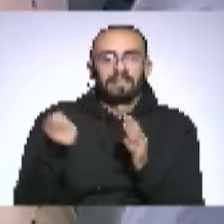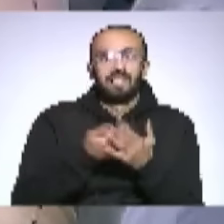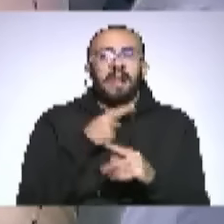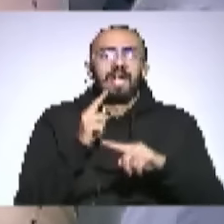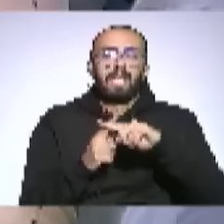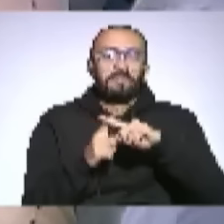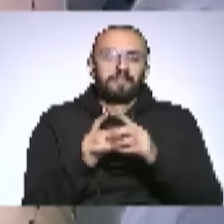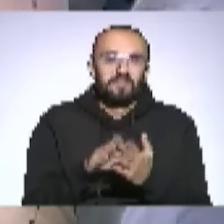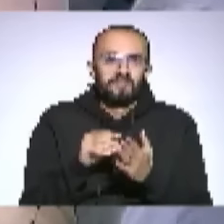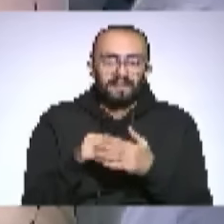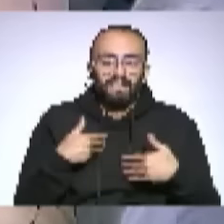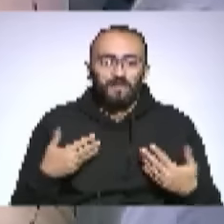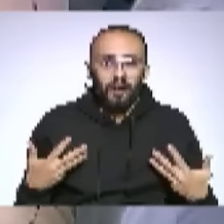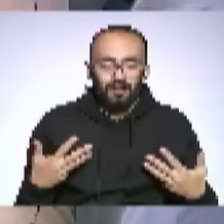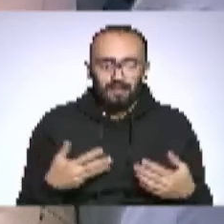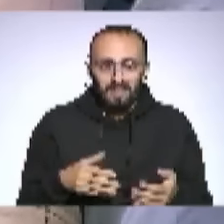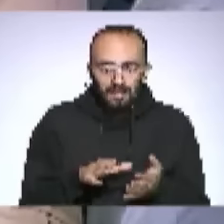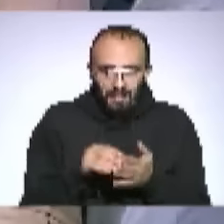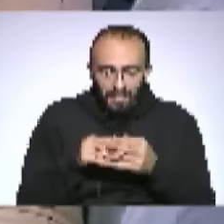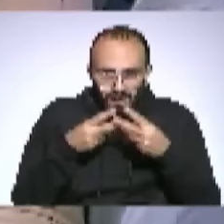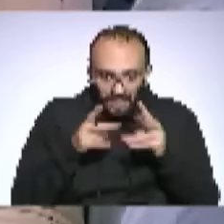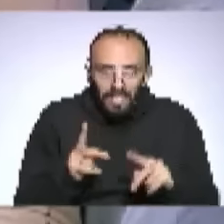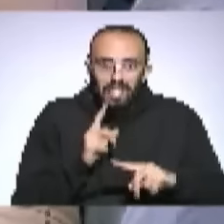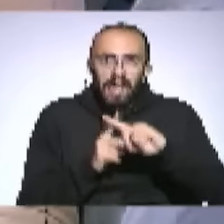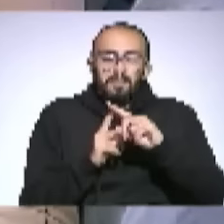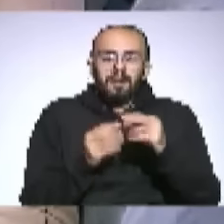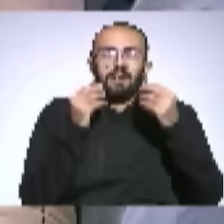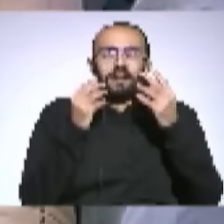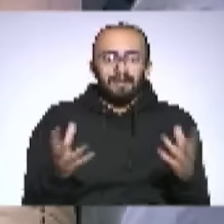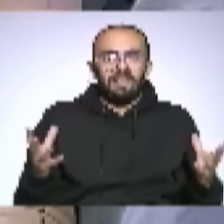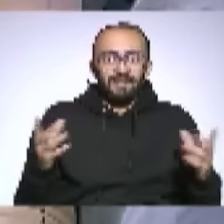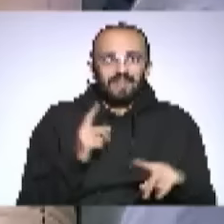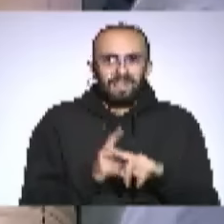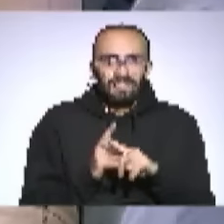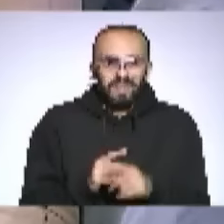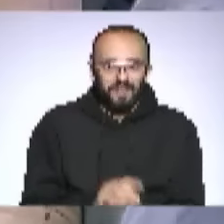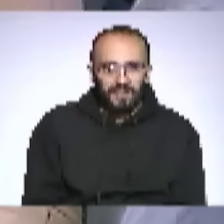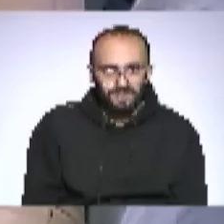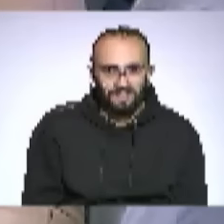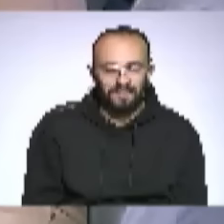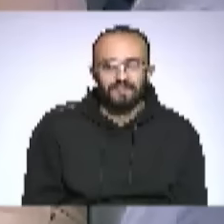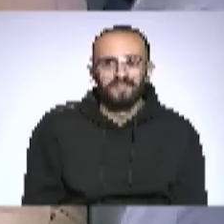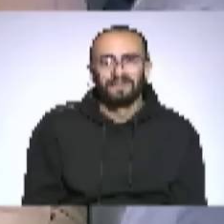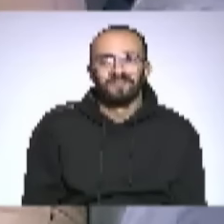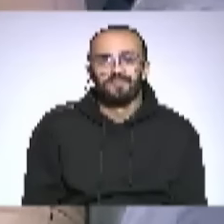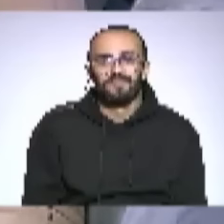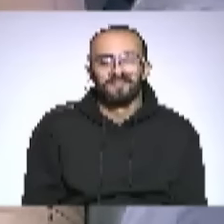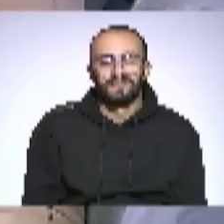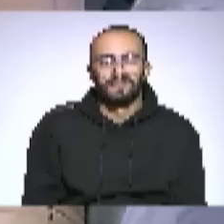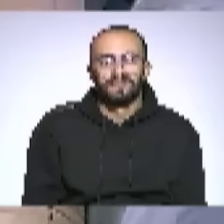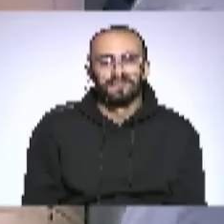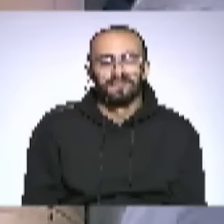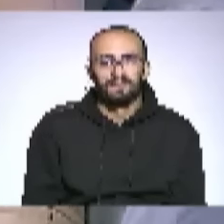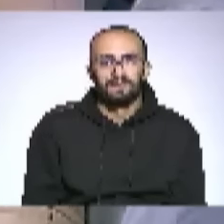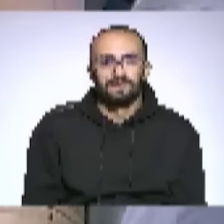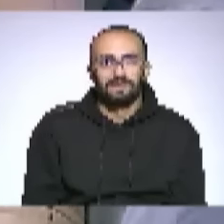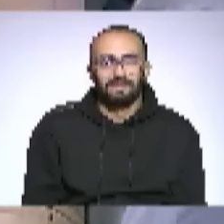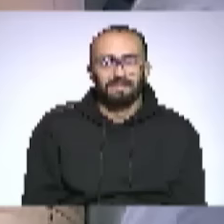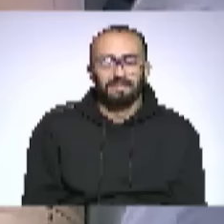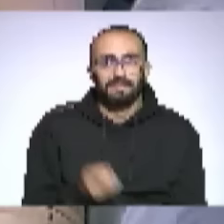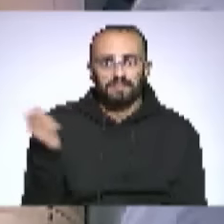و وبفرح لما بنبتدي حلقه المشاكل برساله ايجابيه كده ايه تفتح نفسنا شويه ا الرساله بتقول